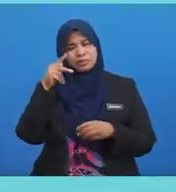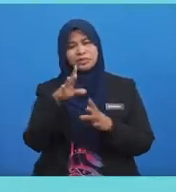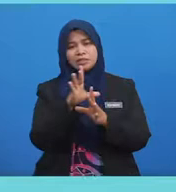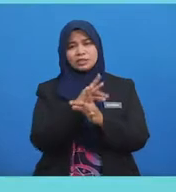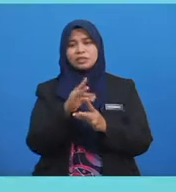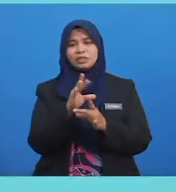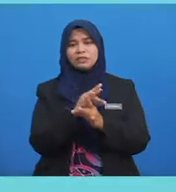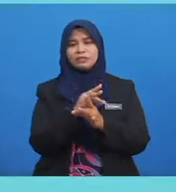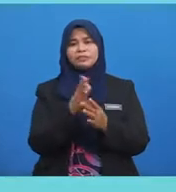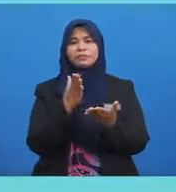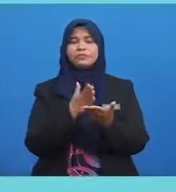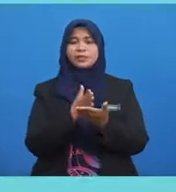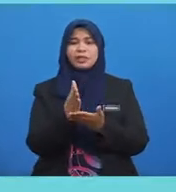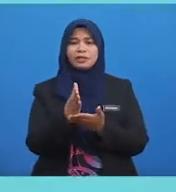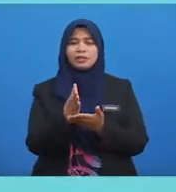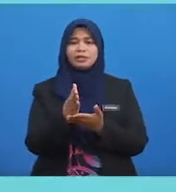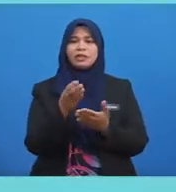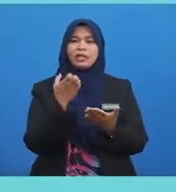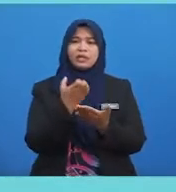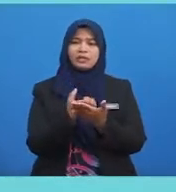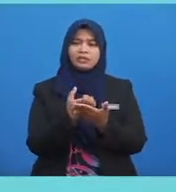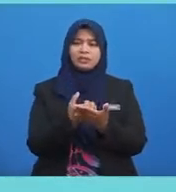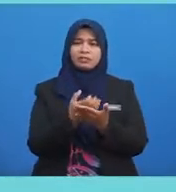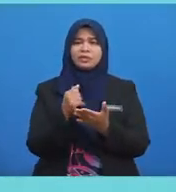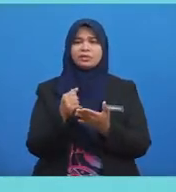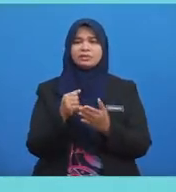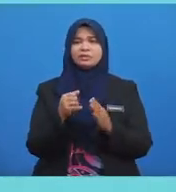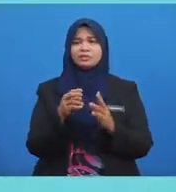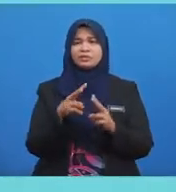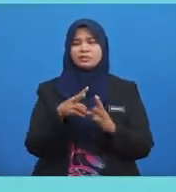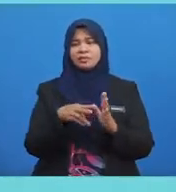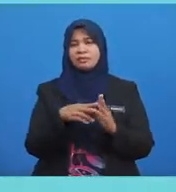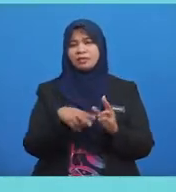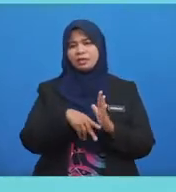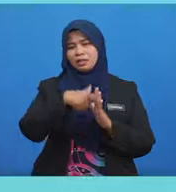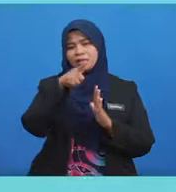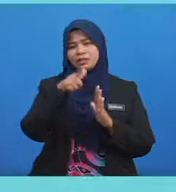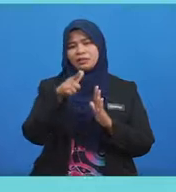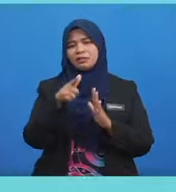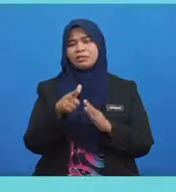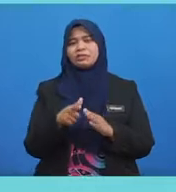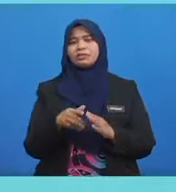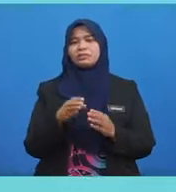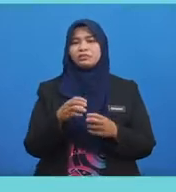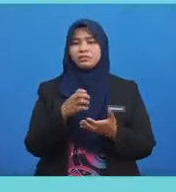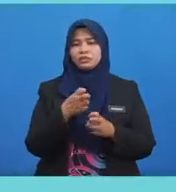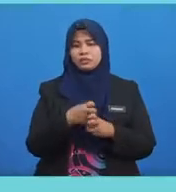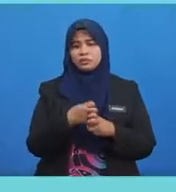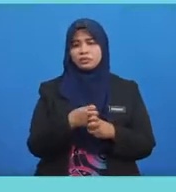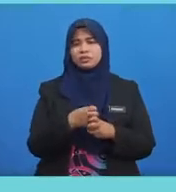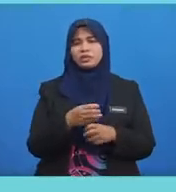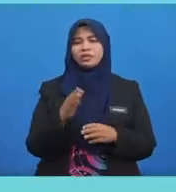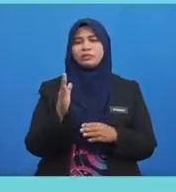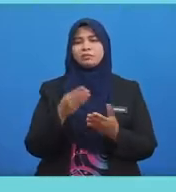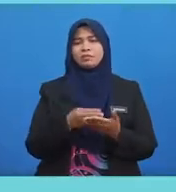Sarawak. Seterusnya, keadaan ekonomi yang meruncing selepas pendudukan Jepun telah